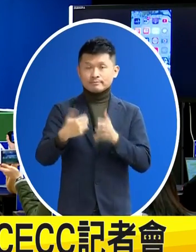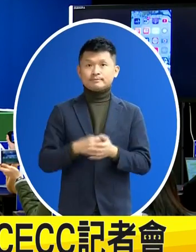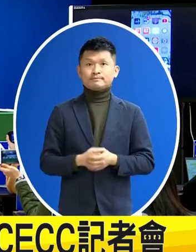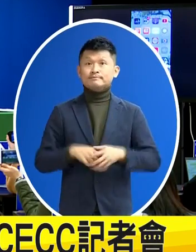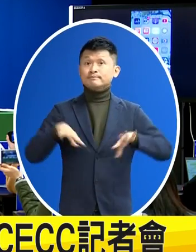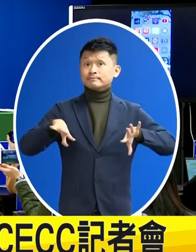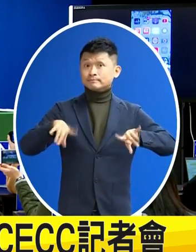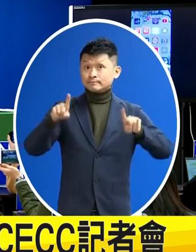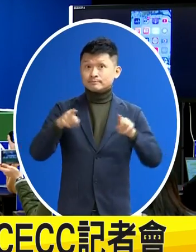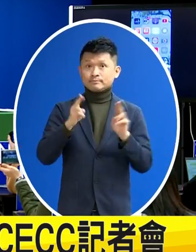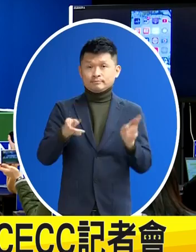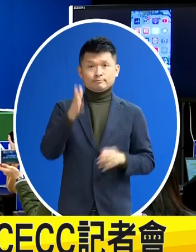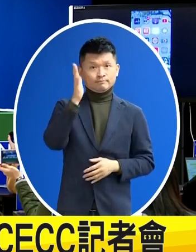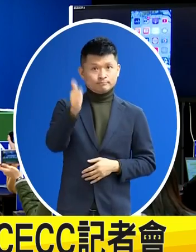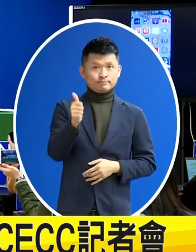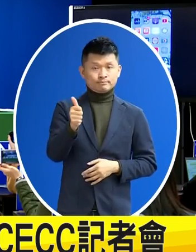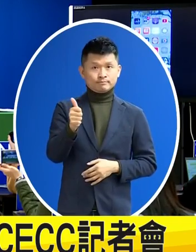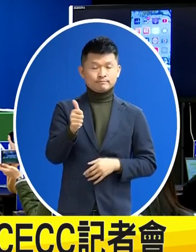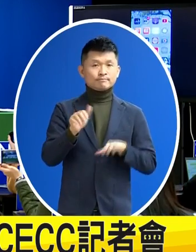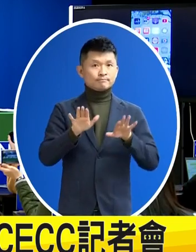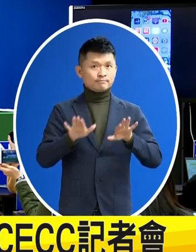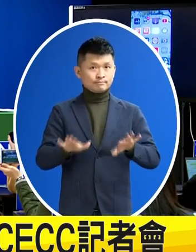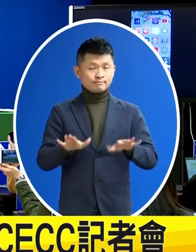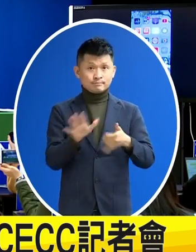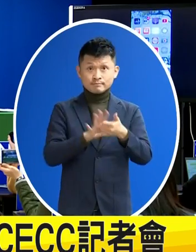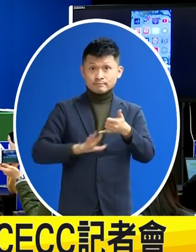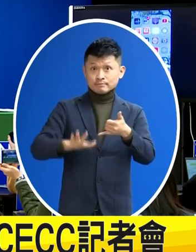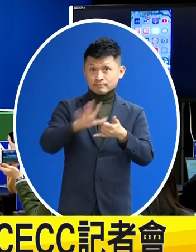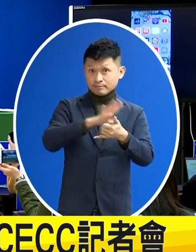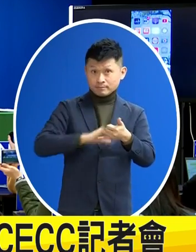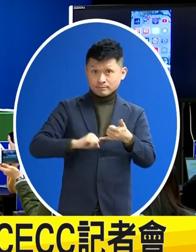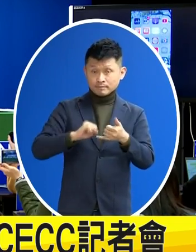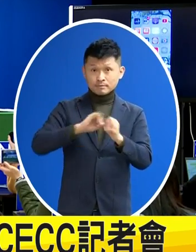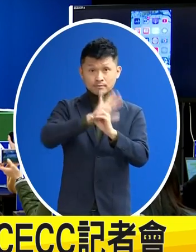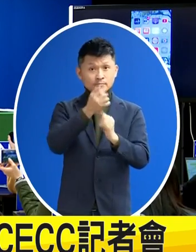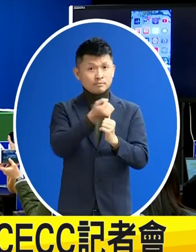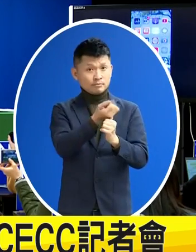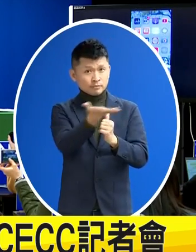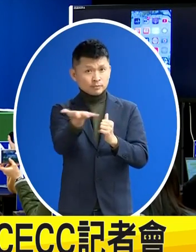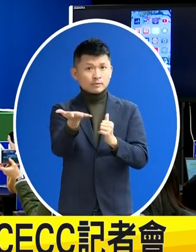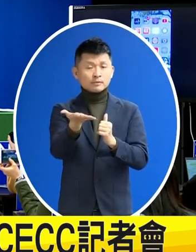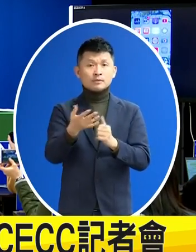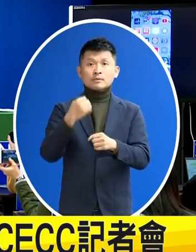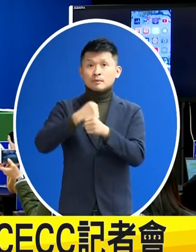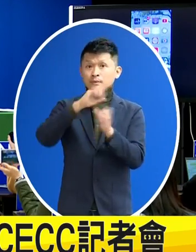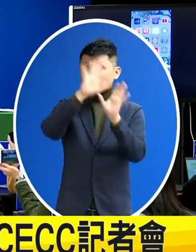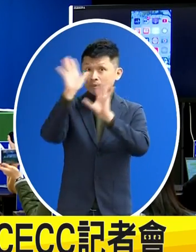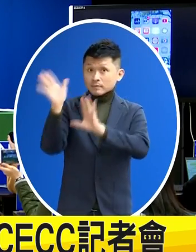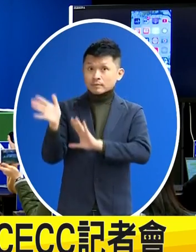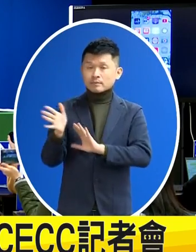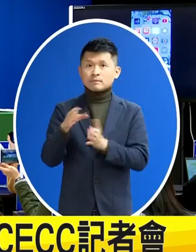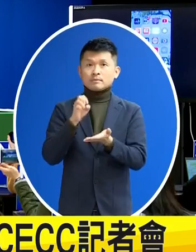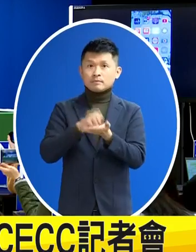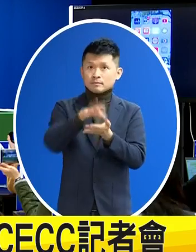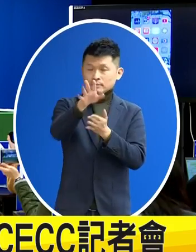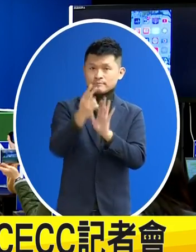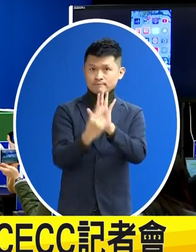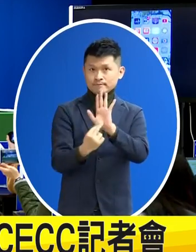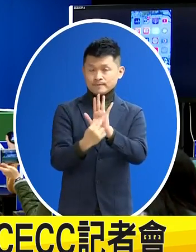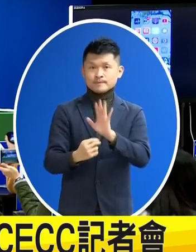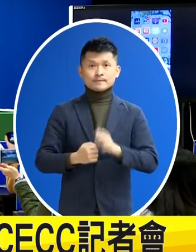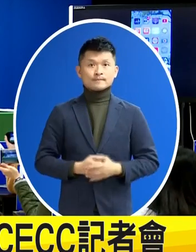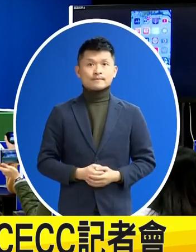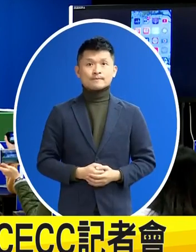们还是先请我们指挥官就我们目前国内，目前的疫情哈、以及我们工作的状况来跟大家做一个说